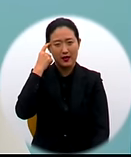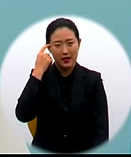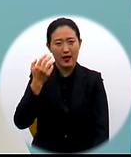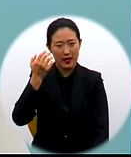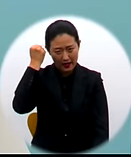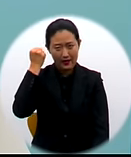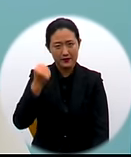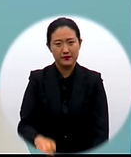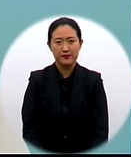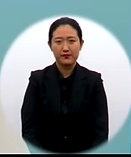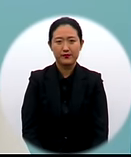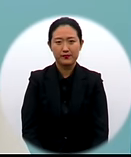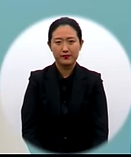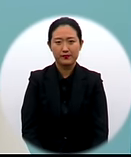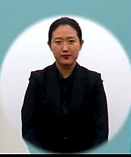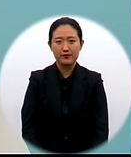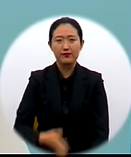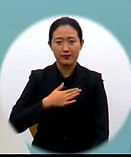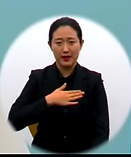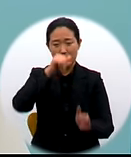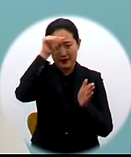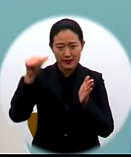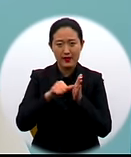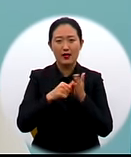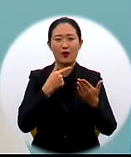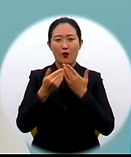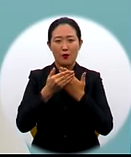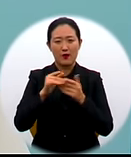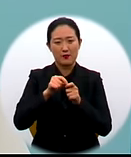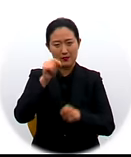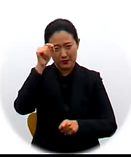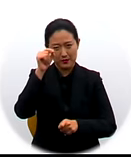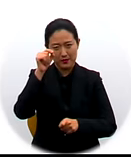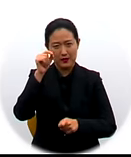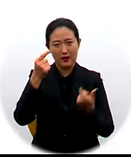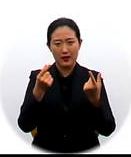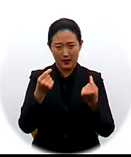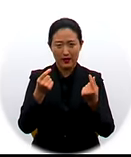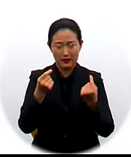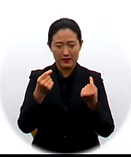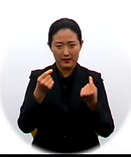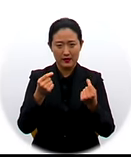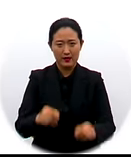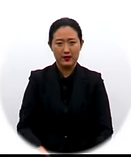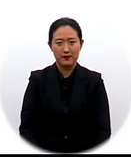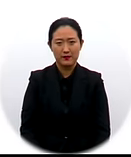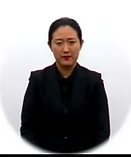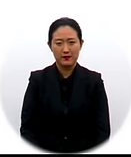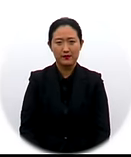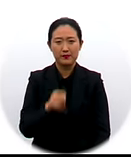오는 인사이트가 갖게 되는 편견 같은 건데요. 그걸 좀 뒤집을 수 있는 그래픽입니다. 지금 보고 계시는 그래픽은